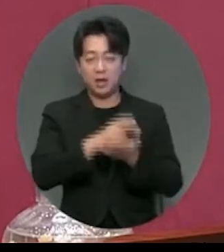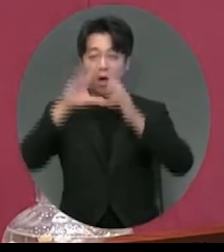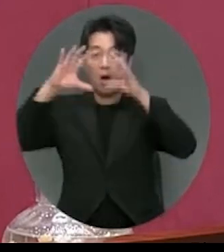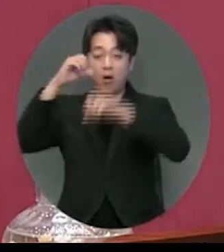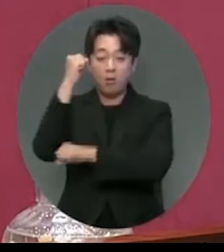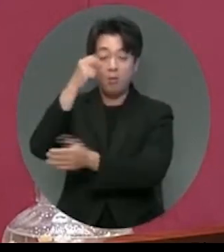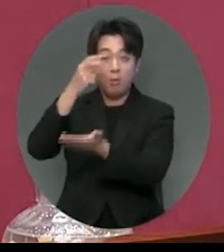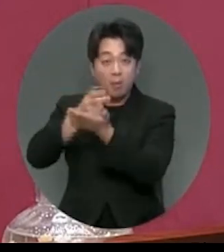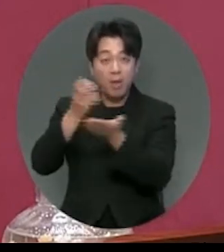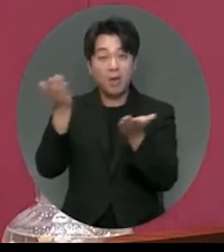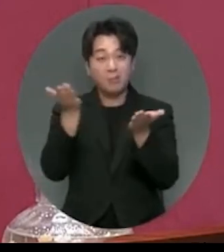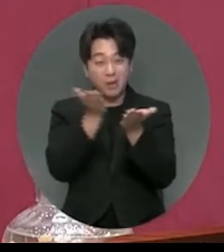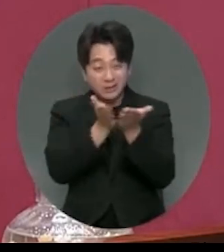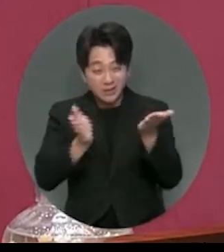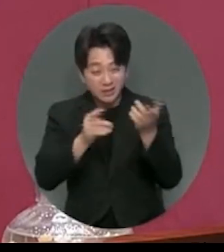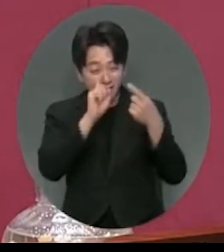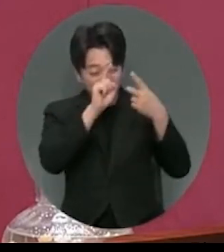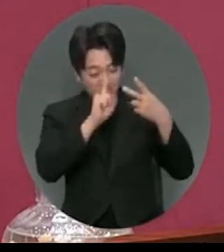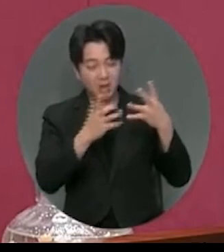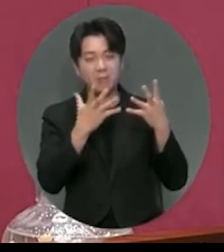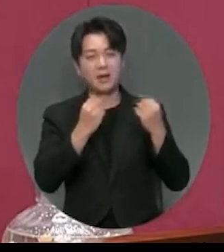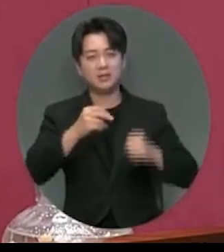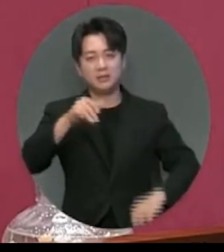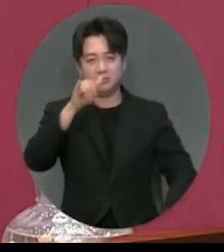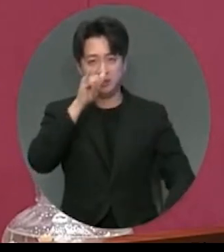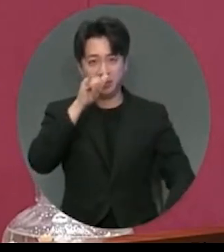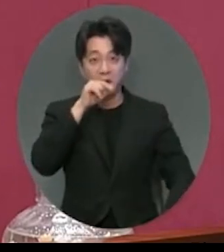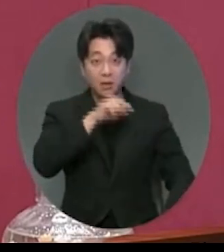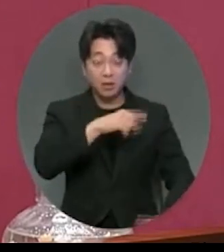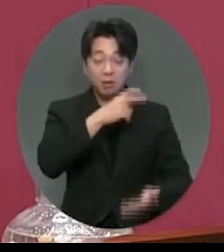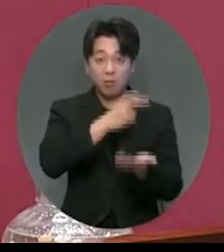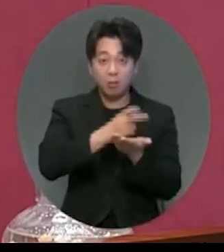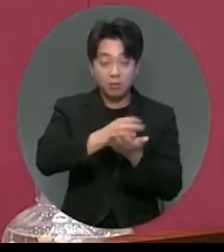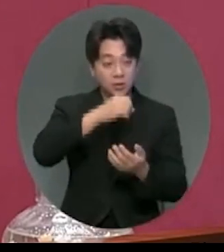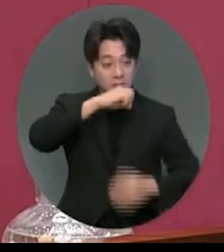이러한 법안을 통과할 경우에 역사의